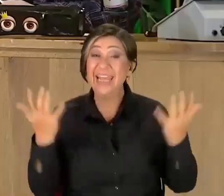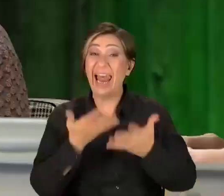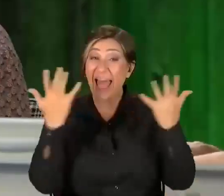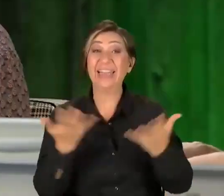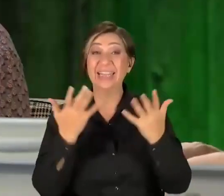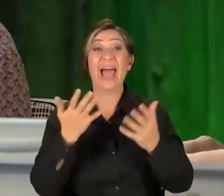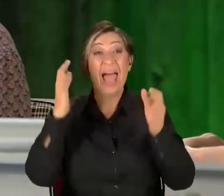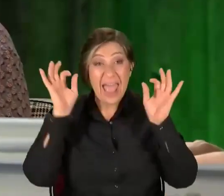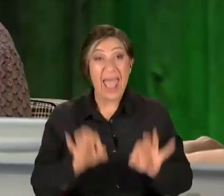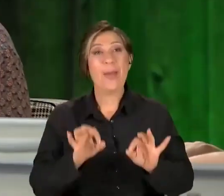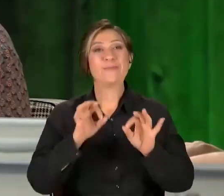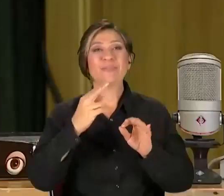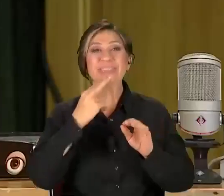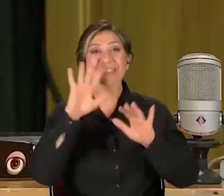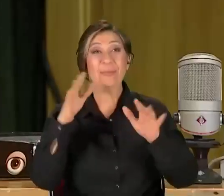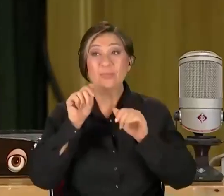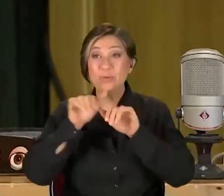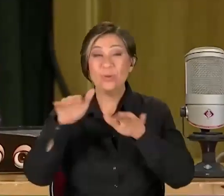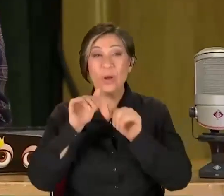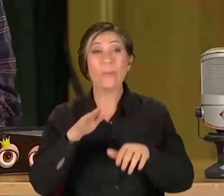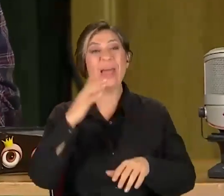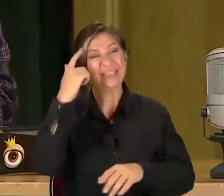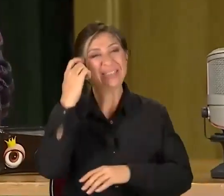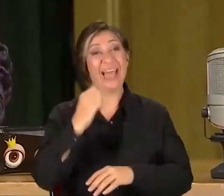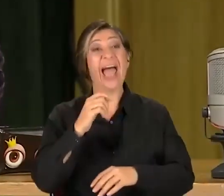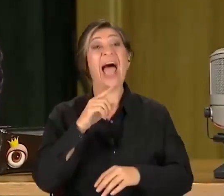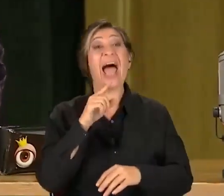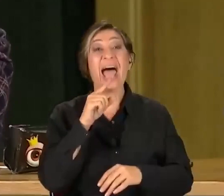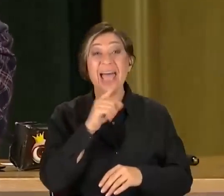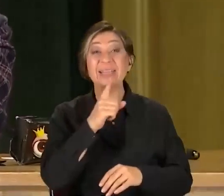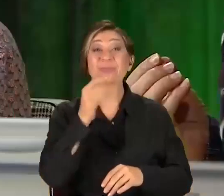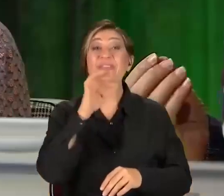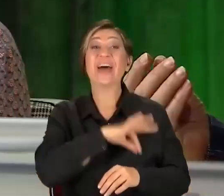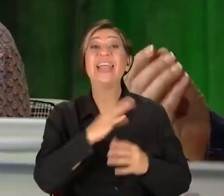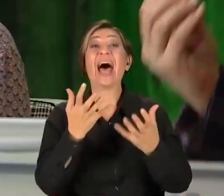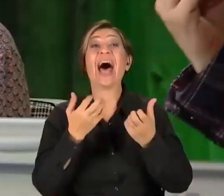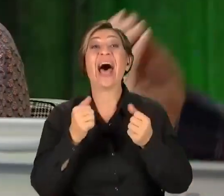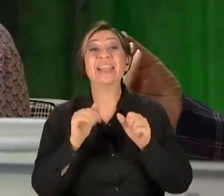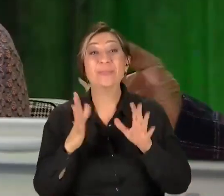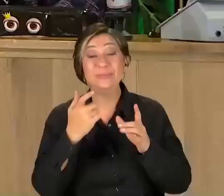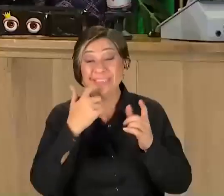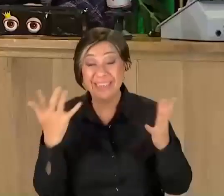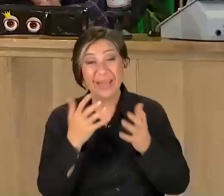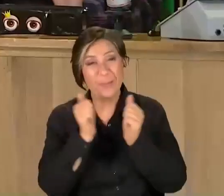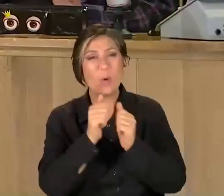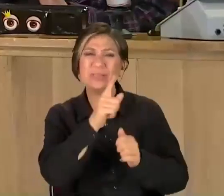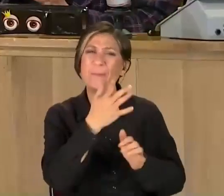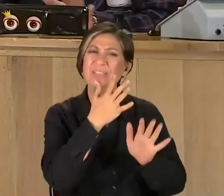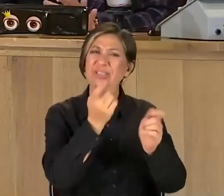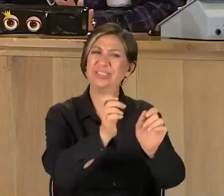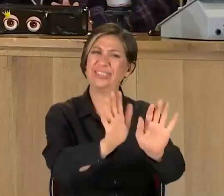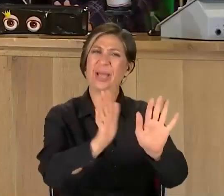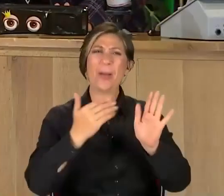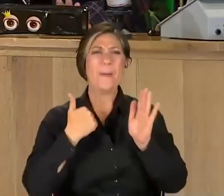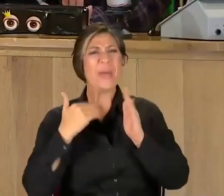yıldır ve her seferinde de bütün kızlara duyuruyorum. Ha, sen bundan yararlanamadın bunca senedir. O senin bileceğin iş.